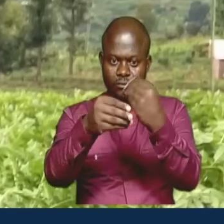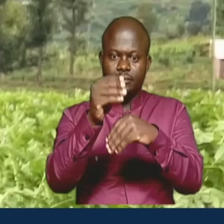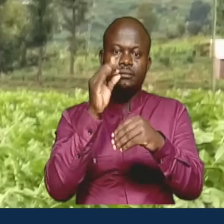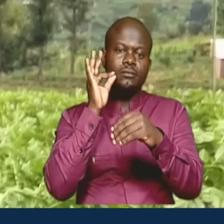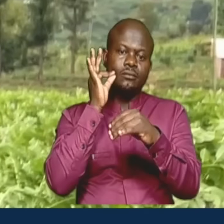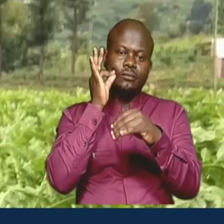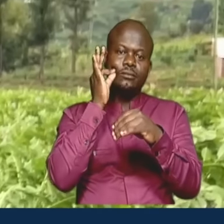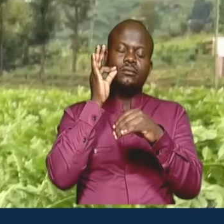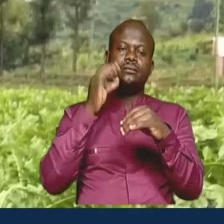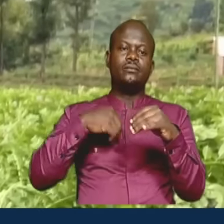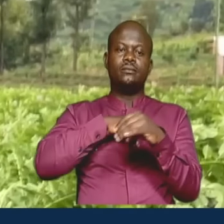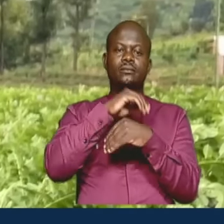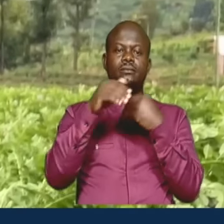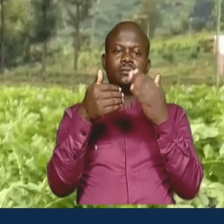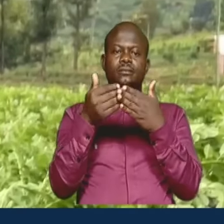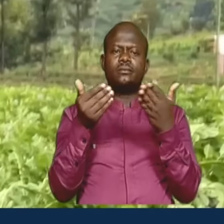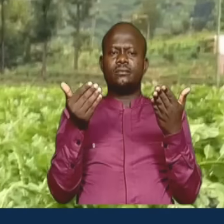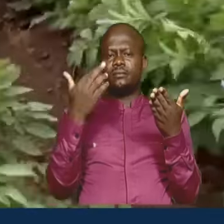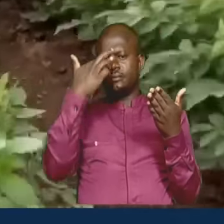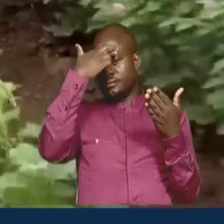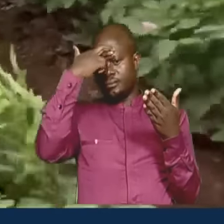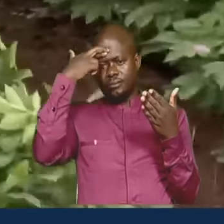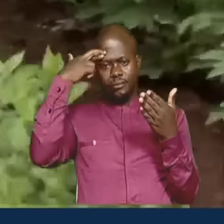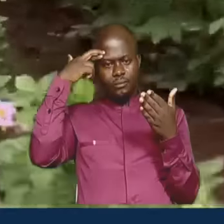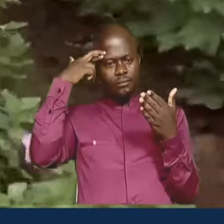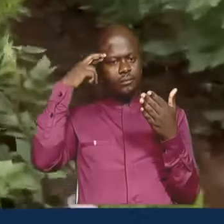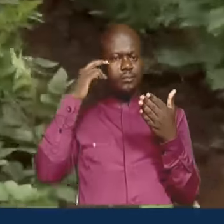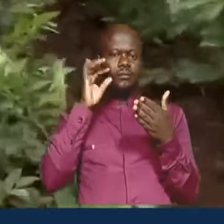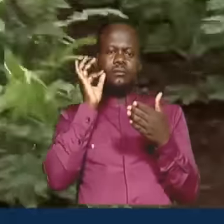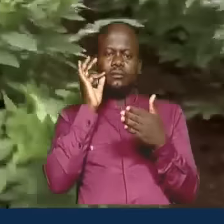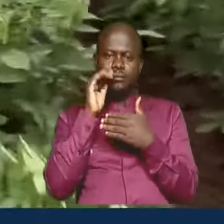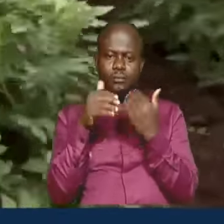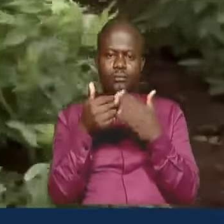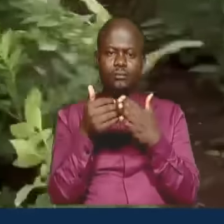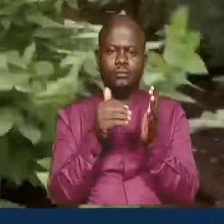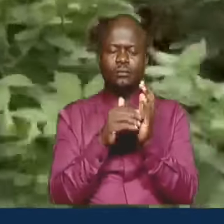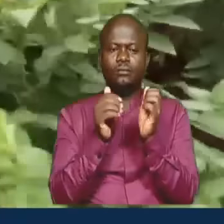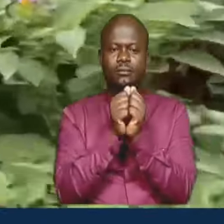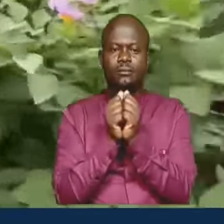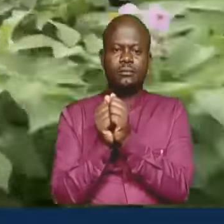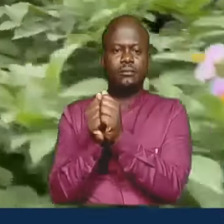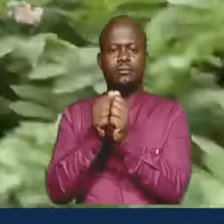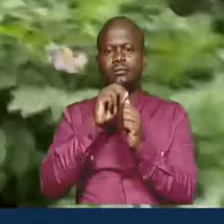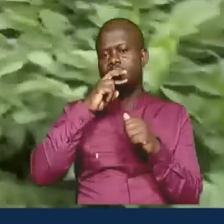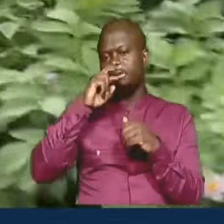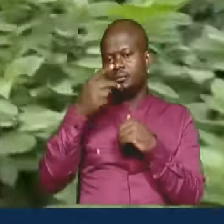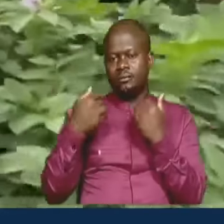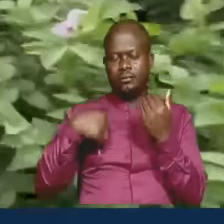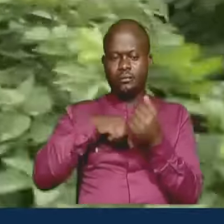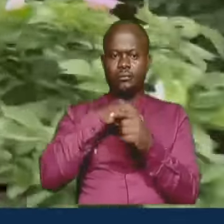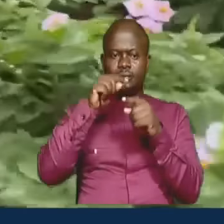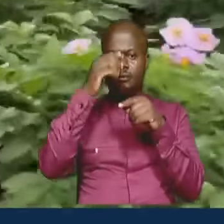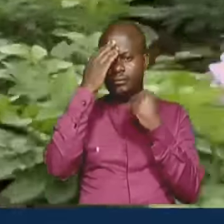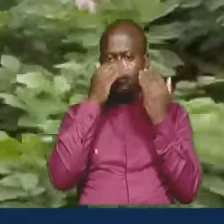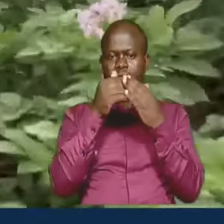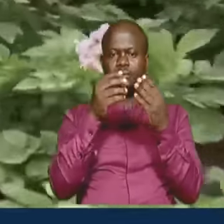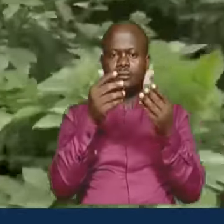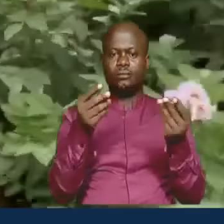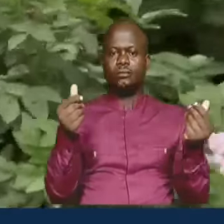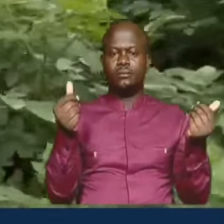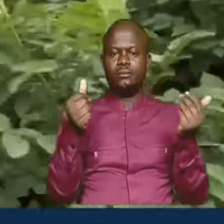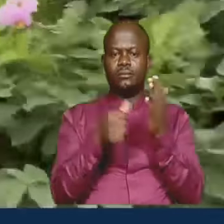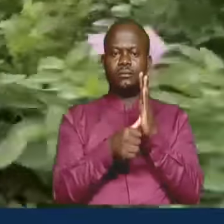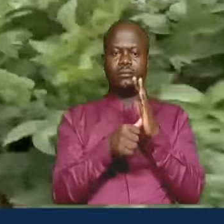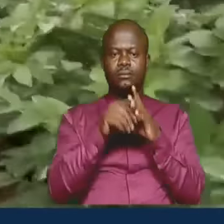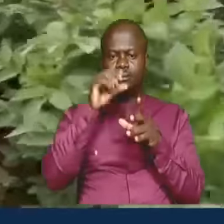gihugu hari ikibazo cy'imbuto y'ibirayi, ubu ndetse ni nacyo gisubizo twazanye kugira ngo dukemure ikibazo